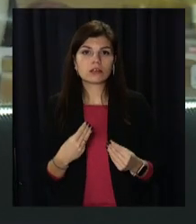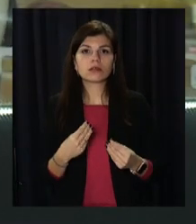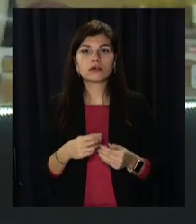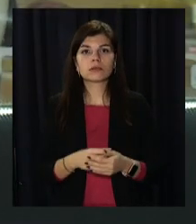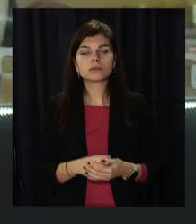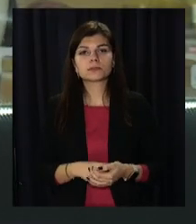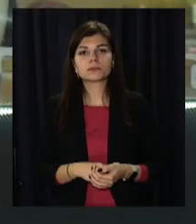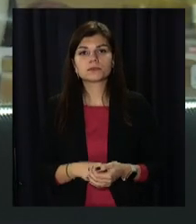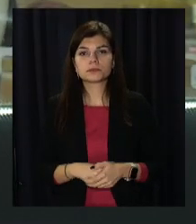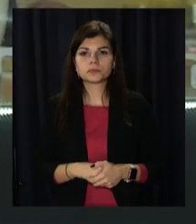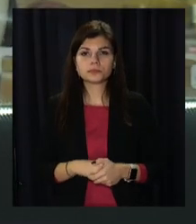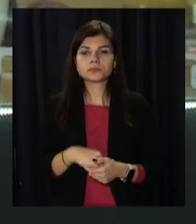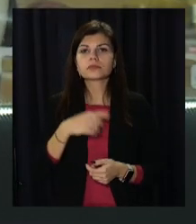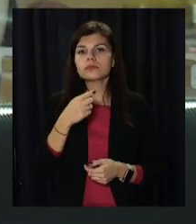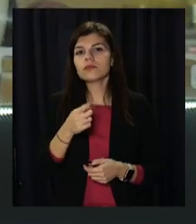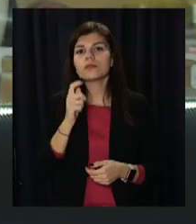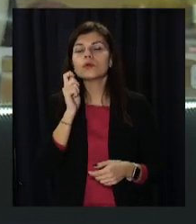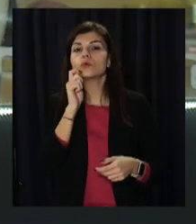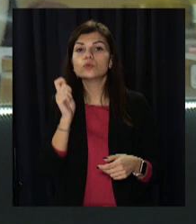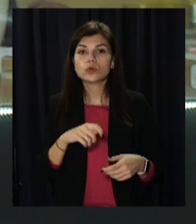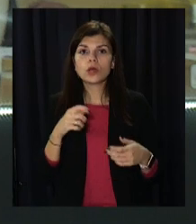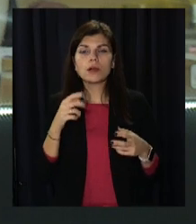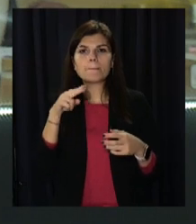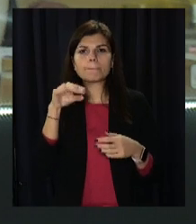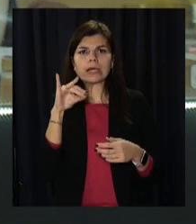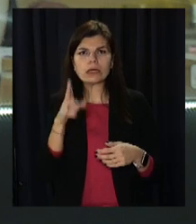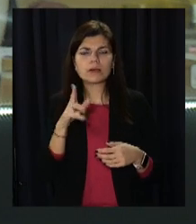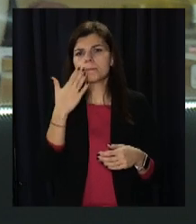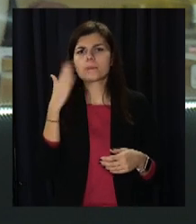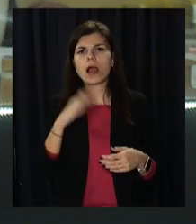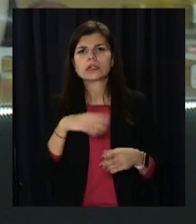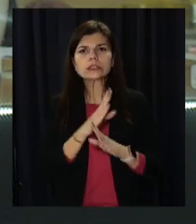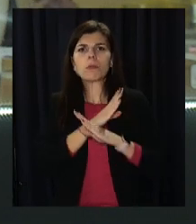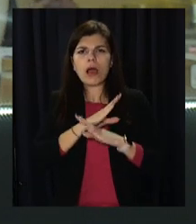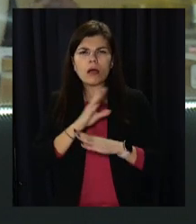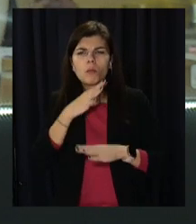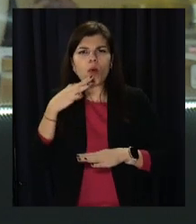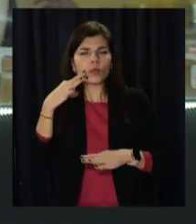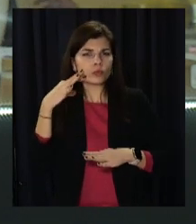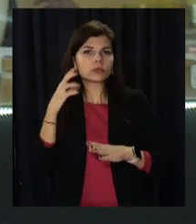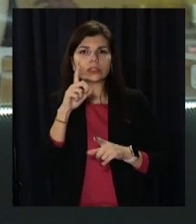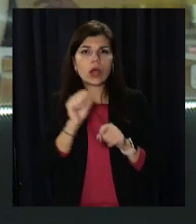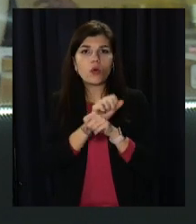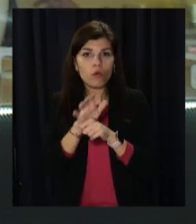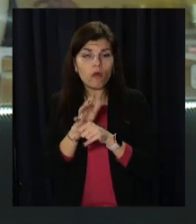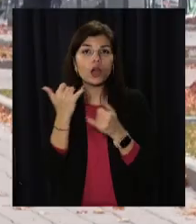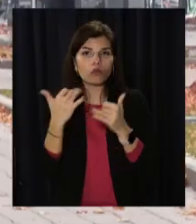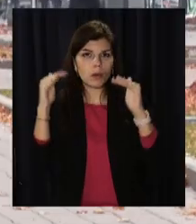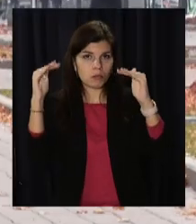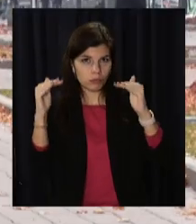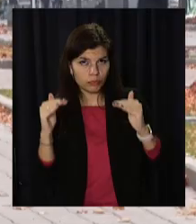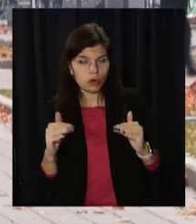Натомість Україна вже пройшла пік смертності від COVID-19, вважають вчені з Національної академії наук. За їхніми словами, він